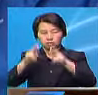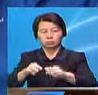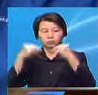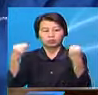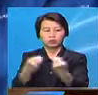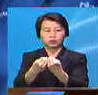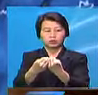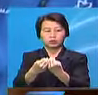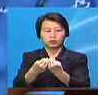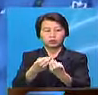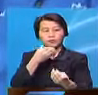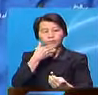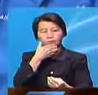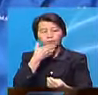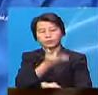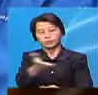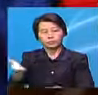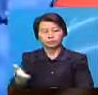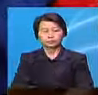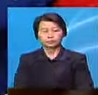dan pengundi Kuala Kangsar.